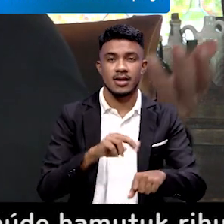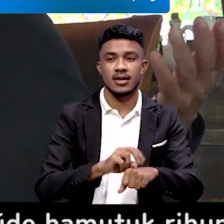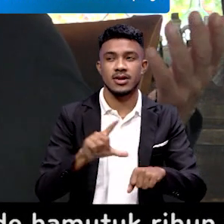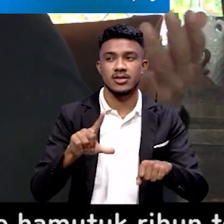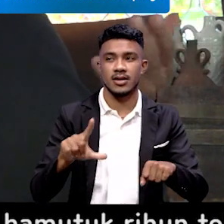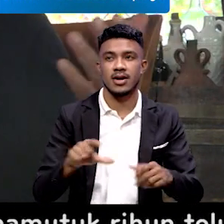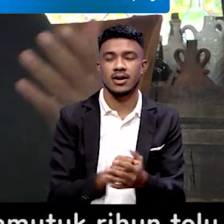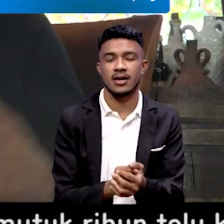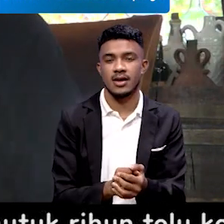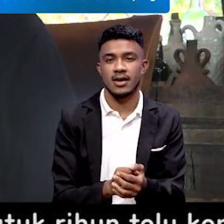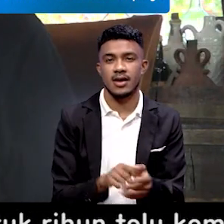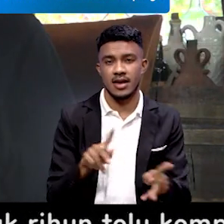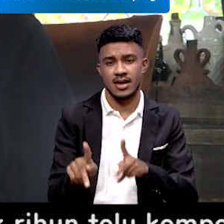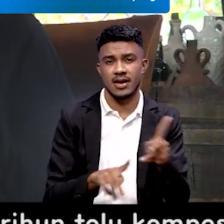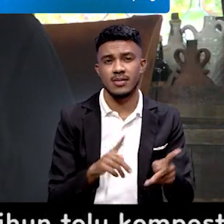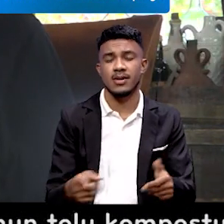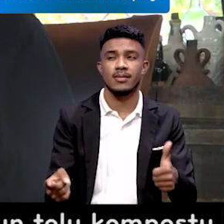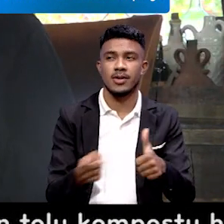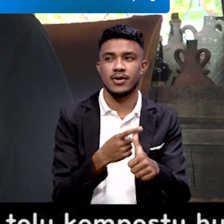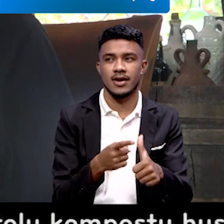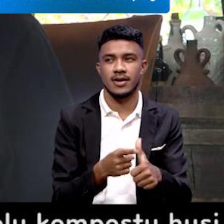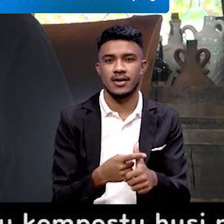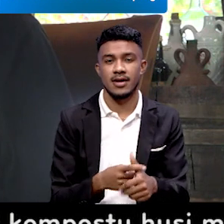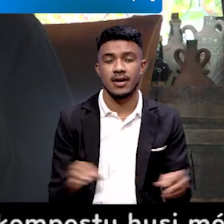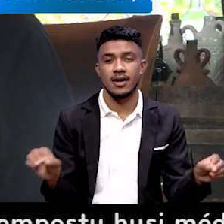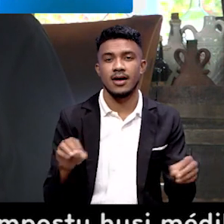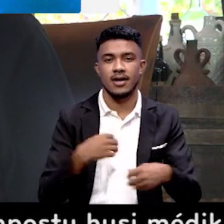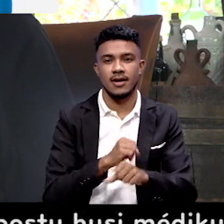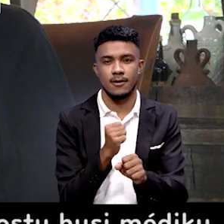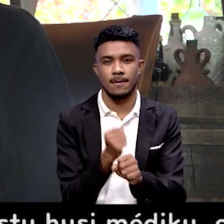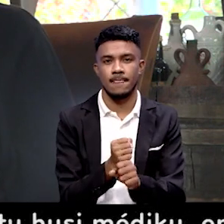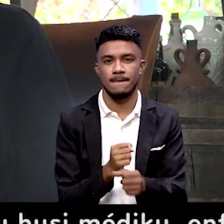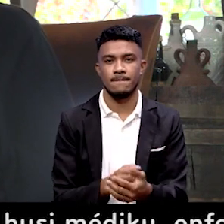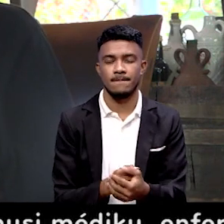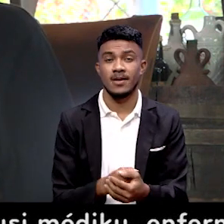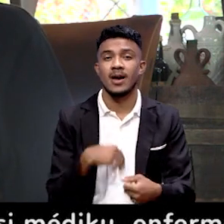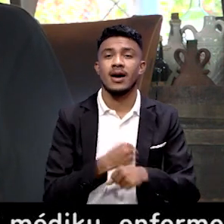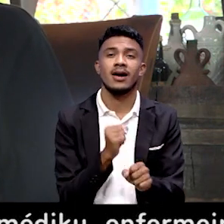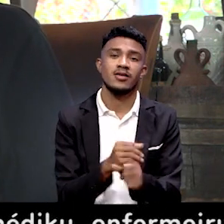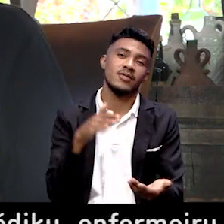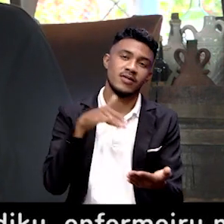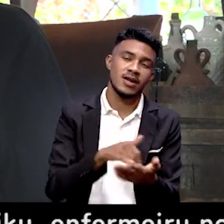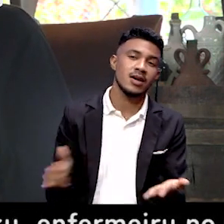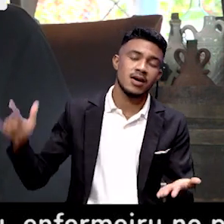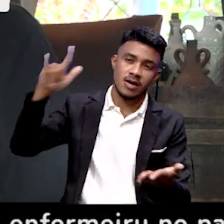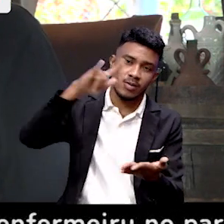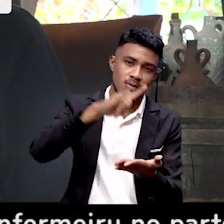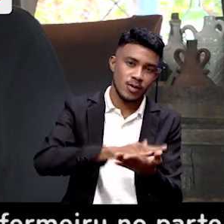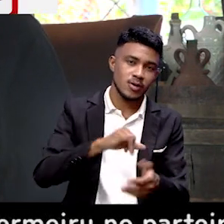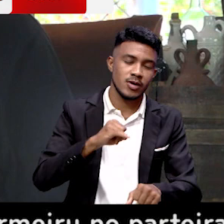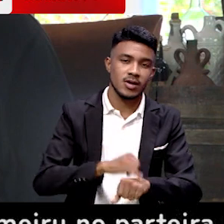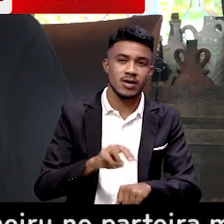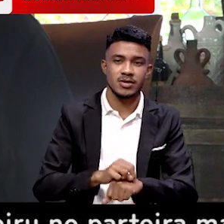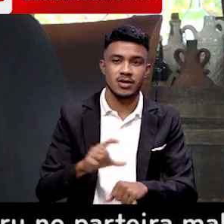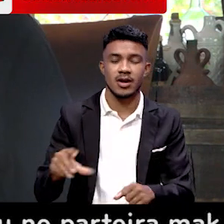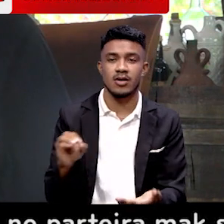nem é que devia prioridade. La halo, Al fa l'aeroporto internazionale è così, devi